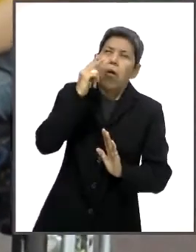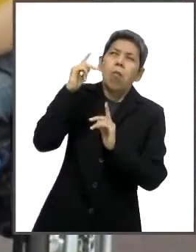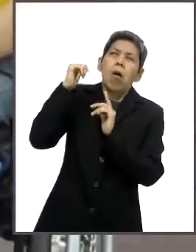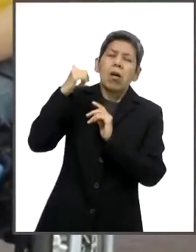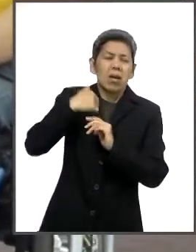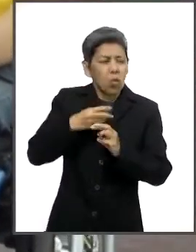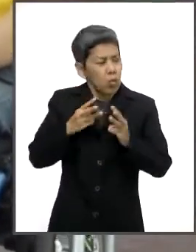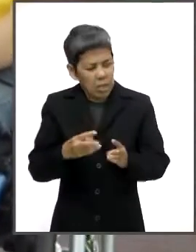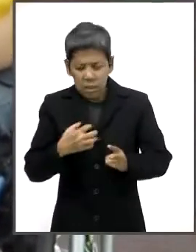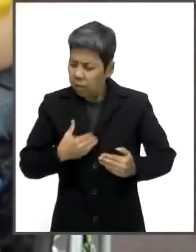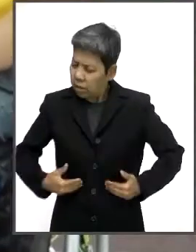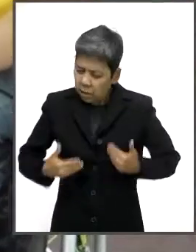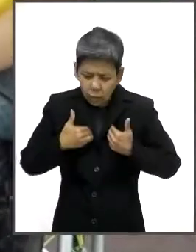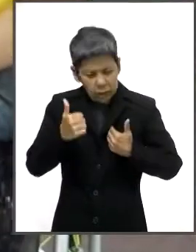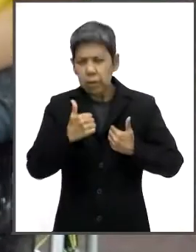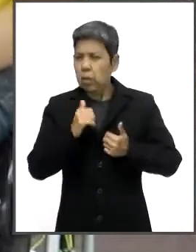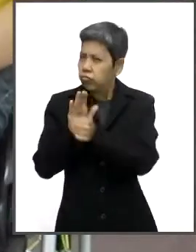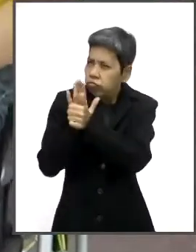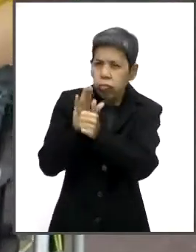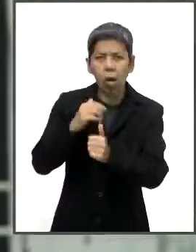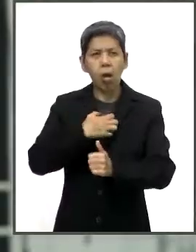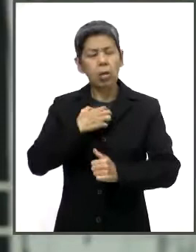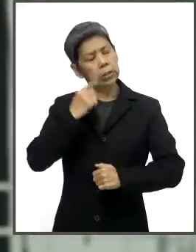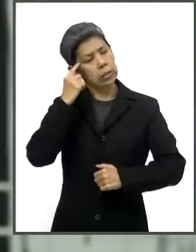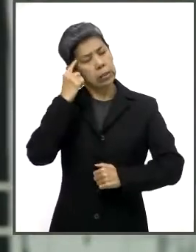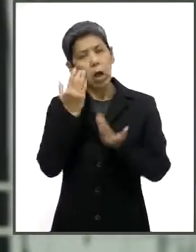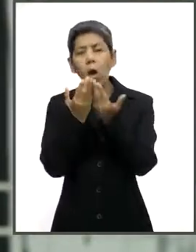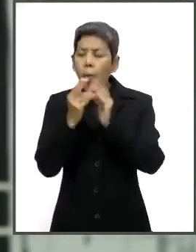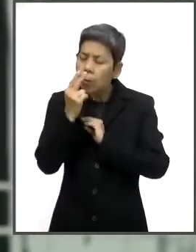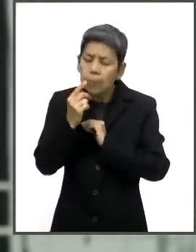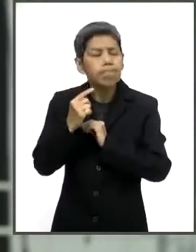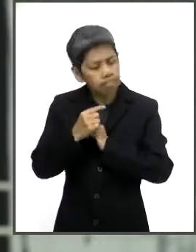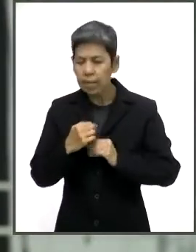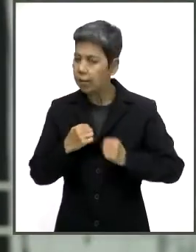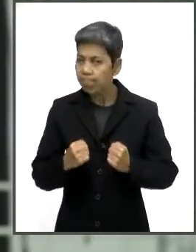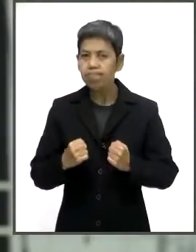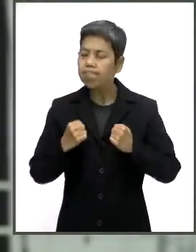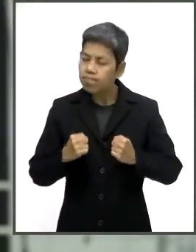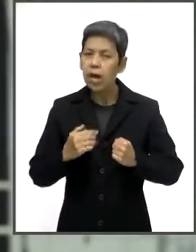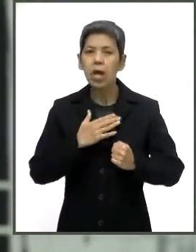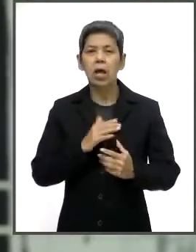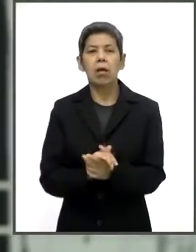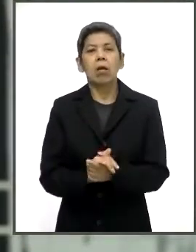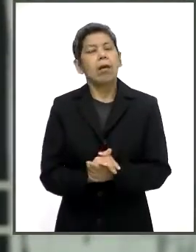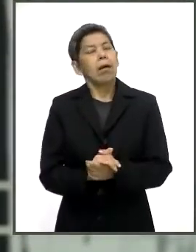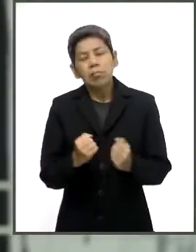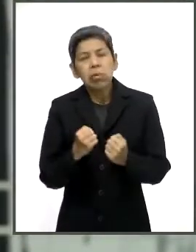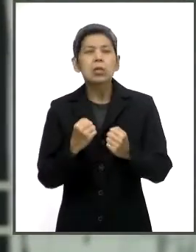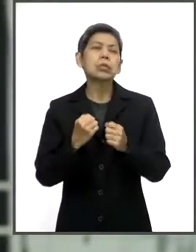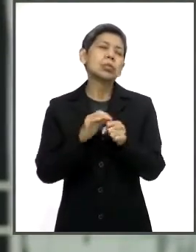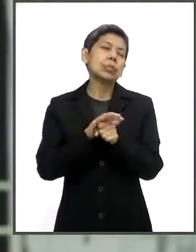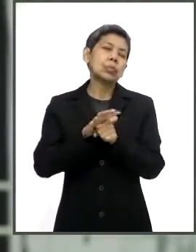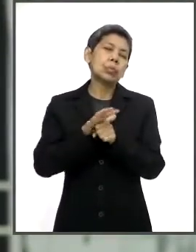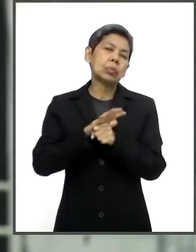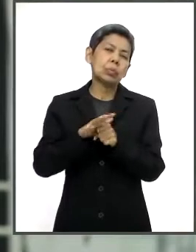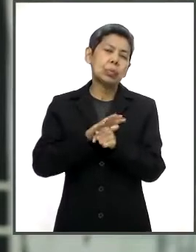องว่าเราจะทำยังไงเพื่อให้เราอยู่ได้เพื่อให้เป็นกำลังใจเขาก็เลยมองดูครอบครัวก็เลยทำให้ตัวเองเข้มแข็งขึ้นแต่มันก็เข้มแข็งในเฉ